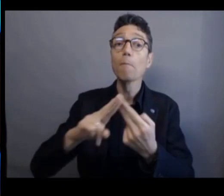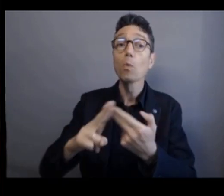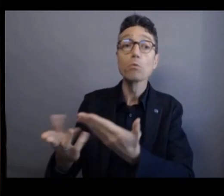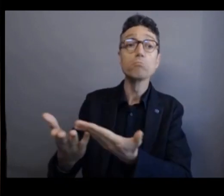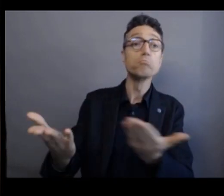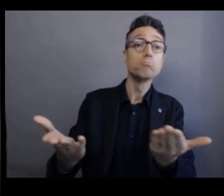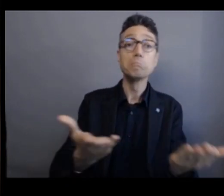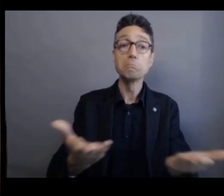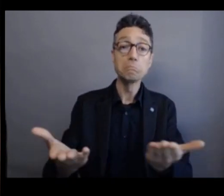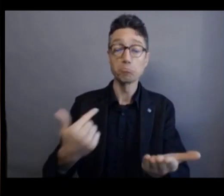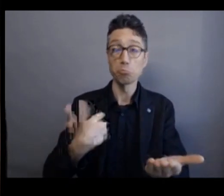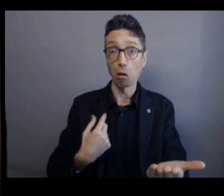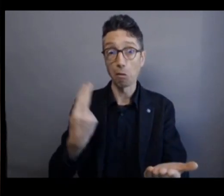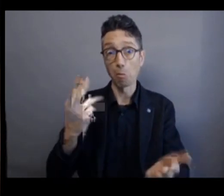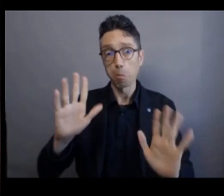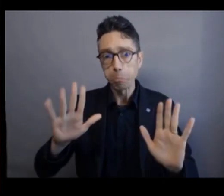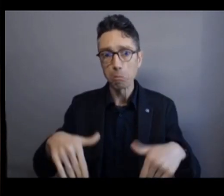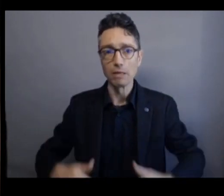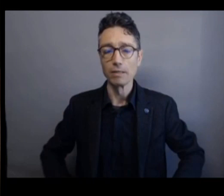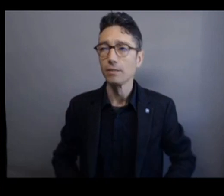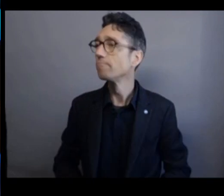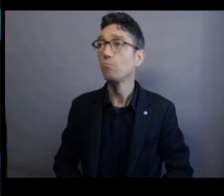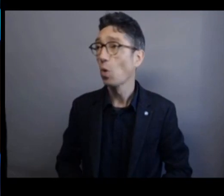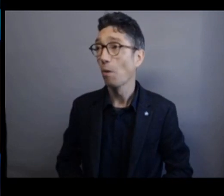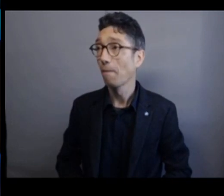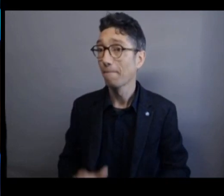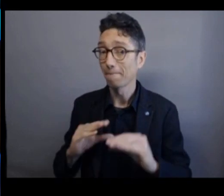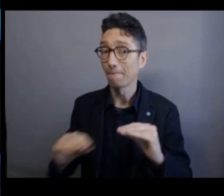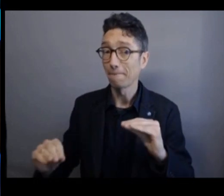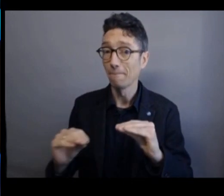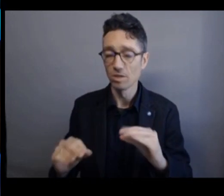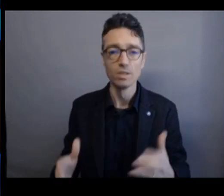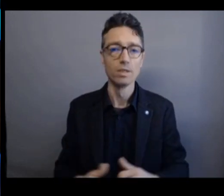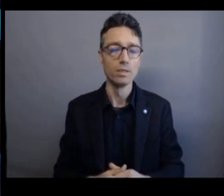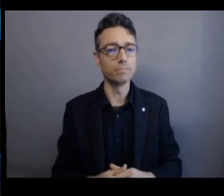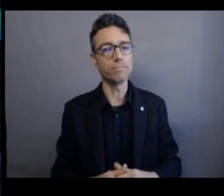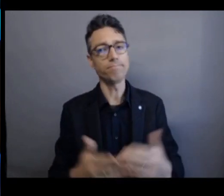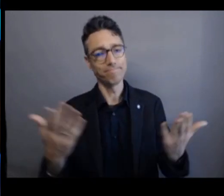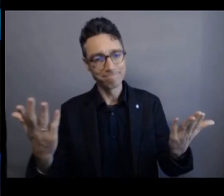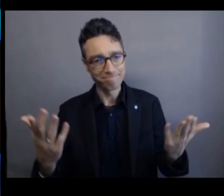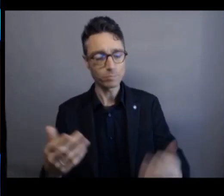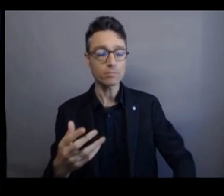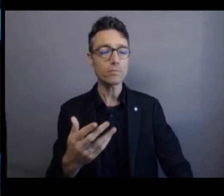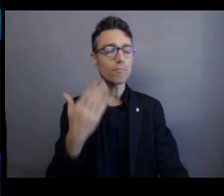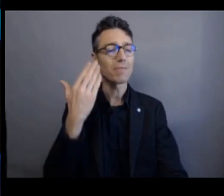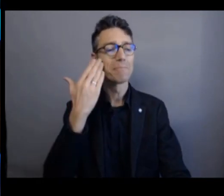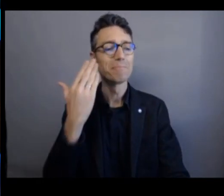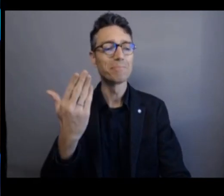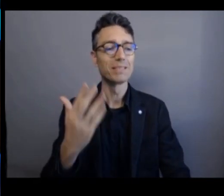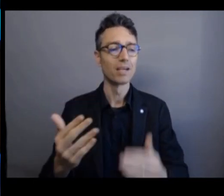question-là ? A priori, personne. Aussi. Oui, non, mais ce qu'on peut dire, c'est que quand on a des programmes tels que les programmes Cœur de